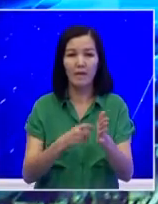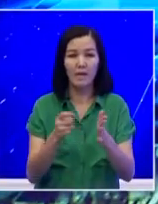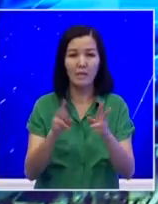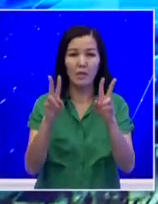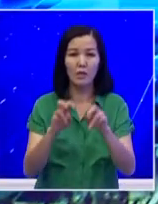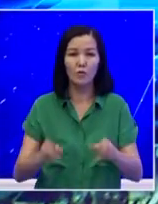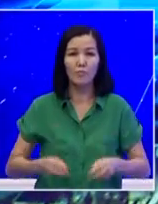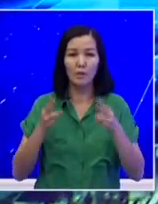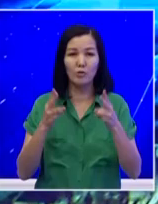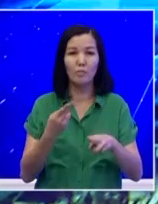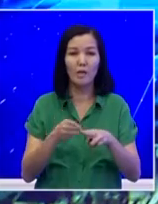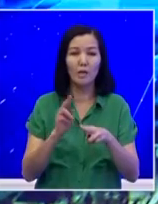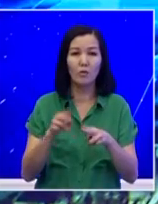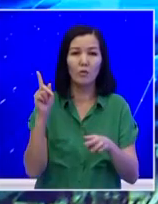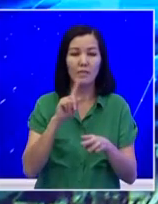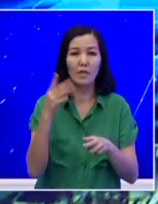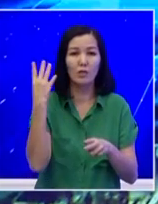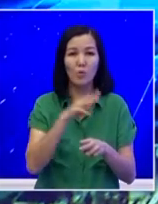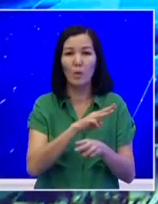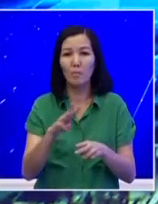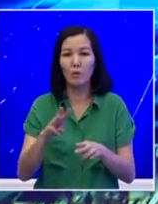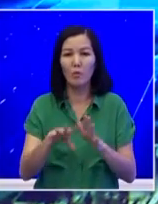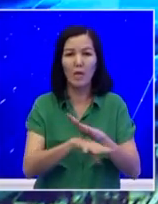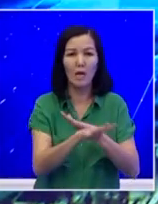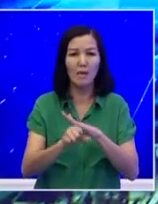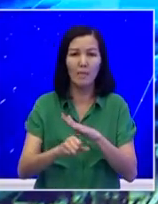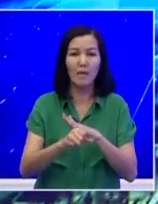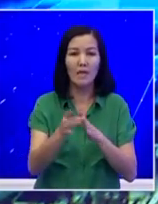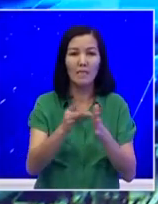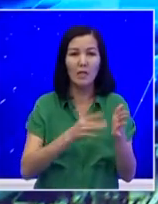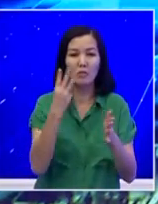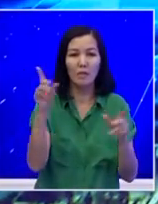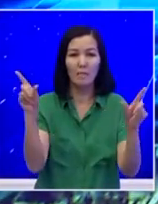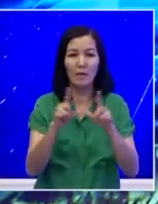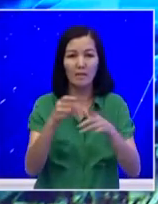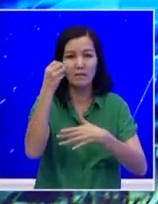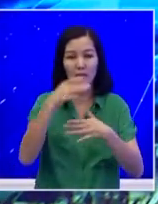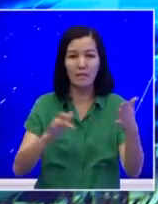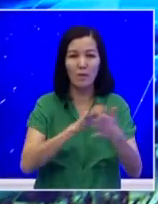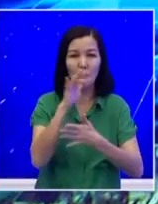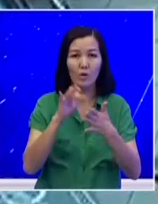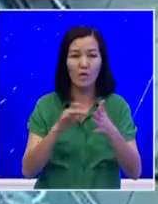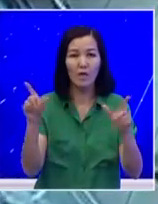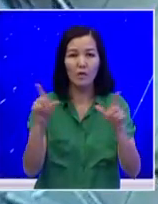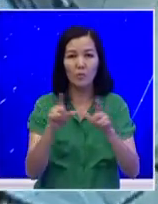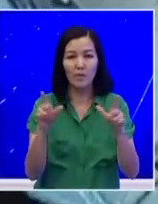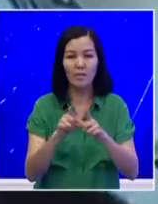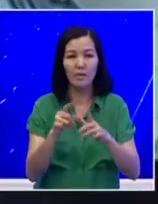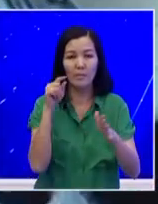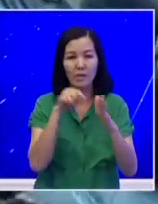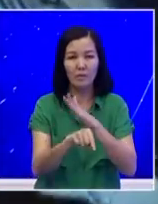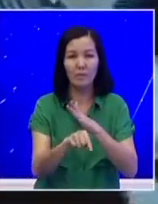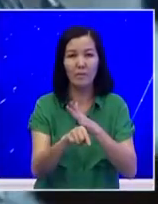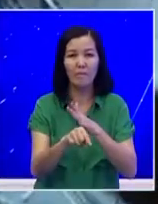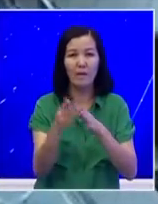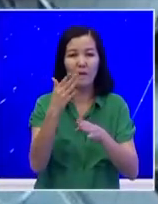В Караганде ищут преступников, которые за 40 минут ограбили сразу 3 магазина в центре города. В супермаркет преступники